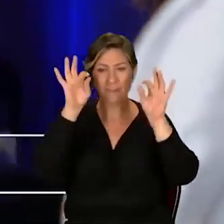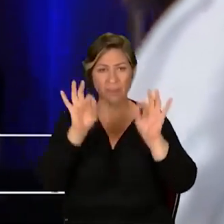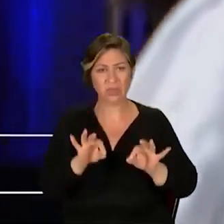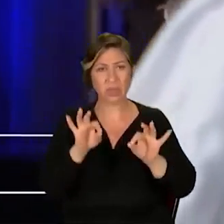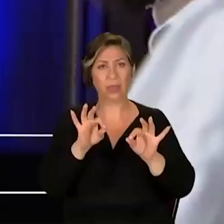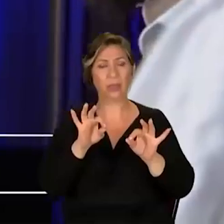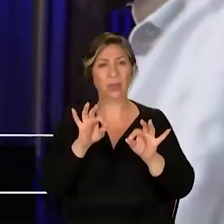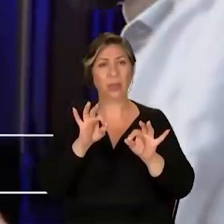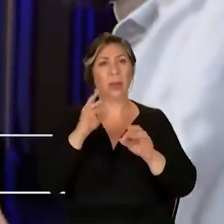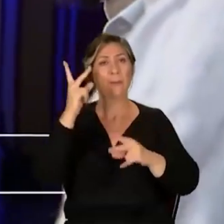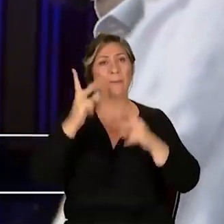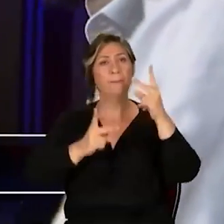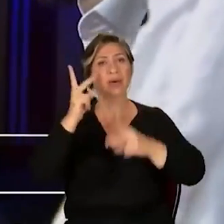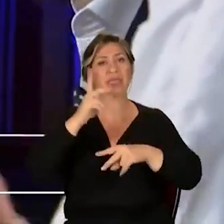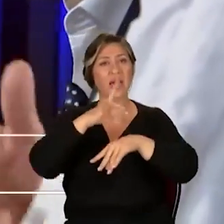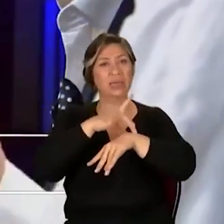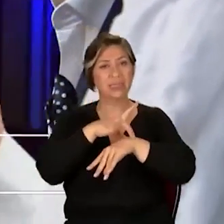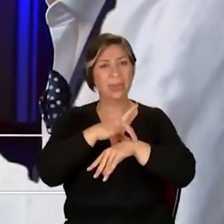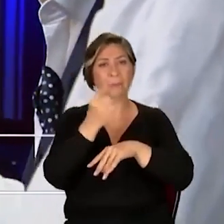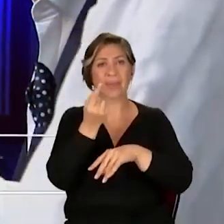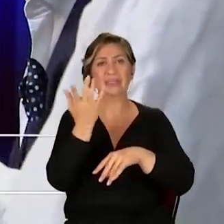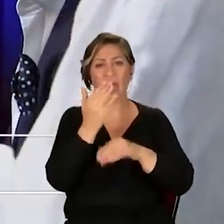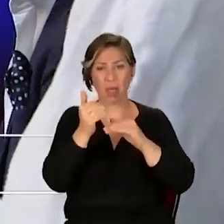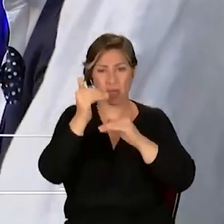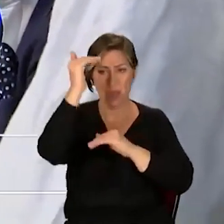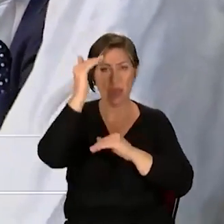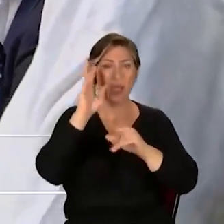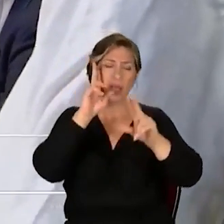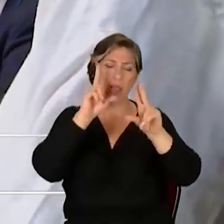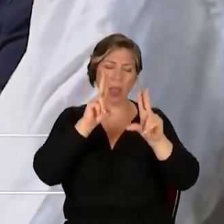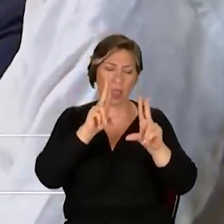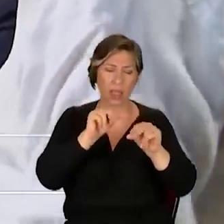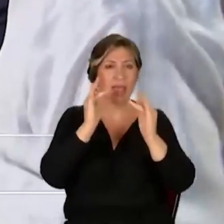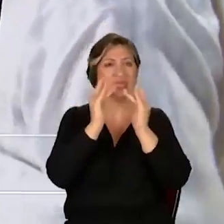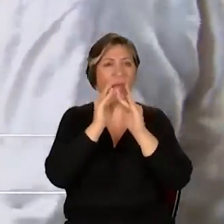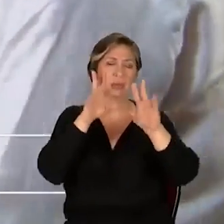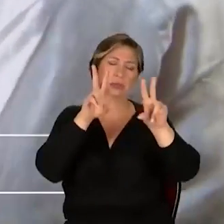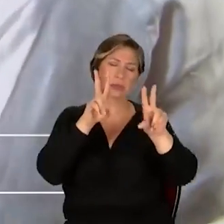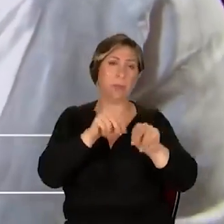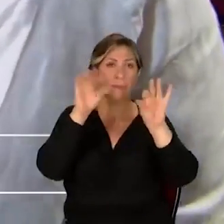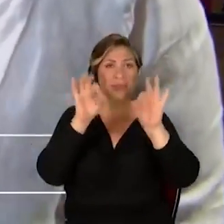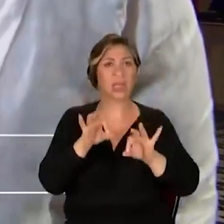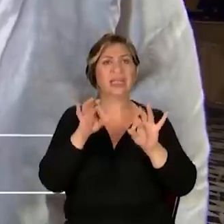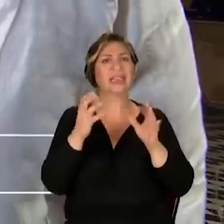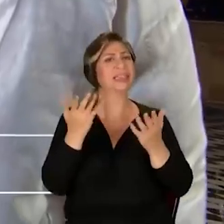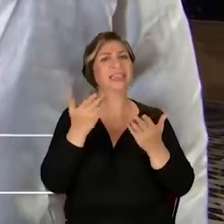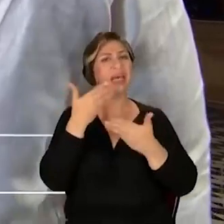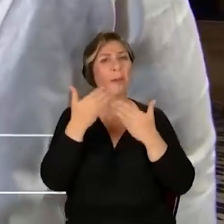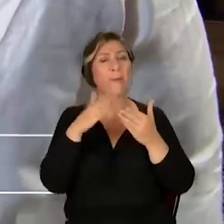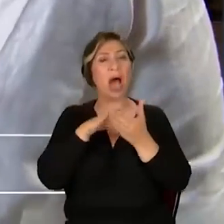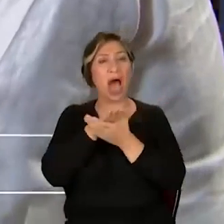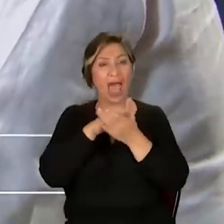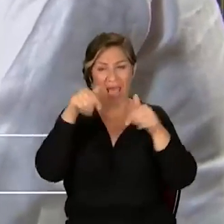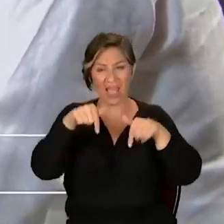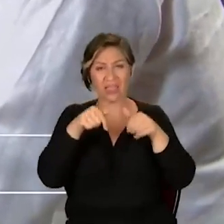başlar. Bazı hastalarda bu biraz daha ileri, yatağa girdiği sırada başlar. Tam olarak tarifi